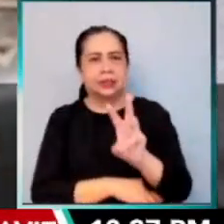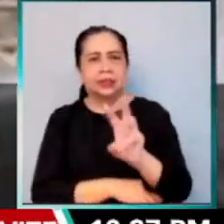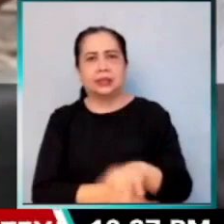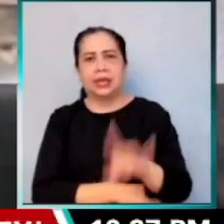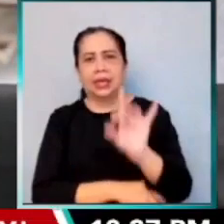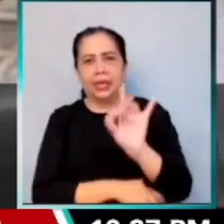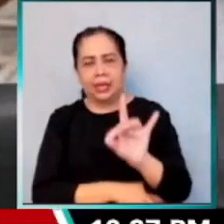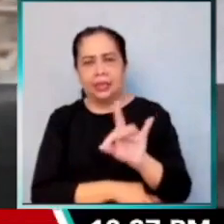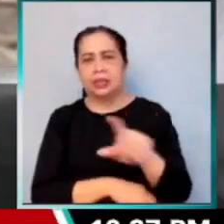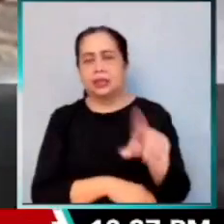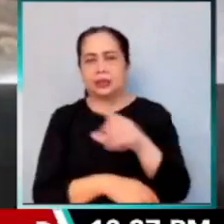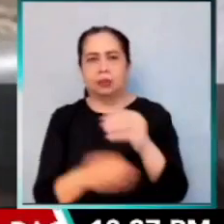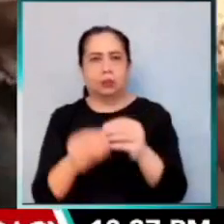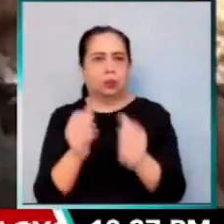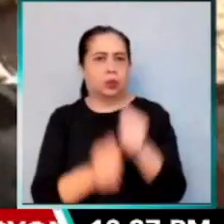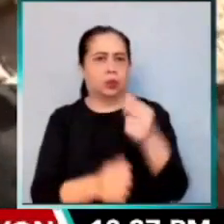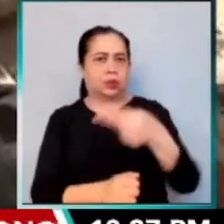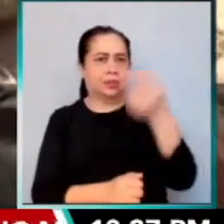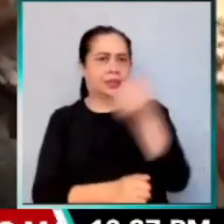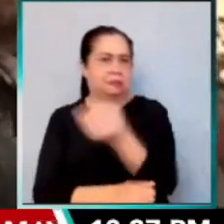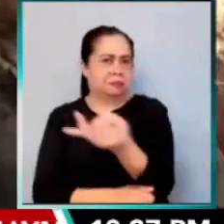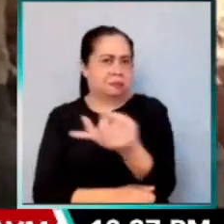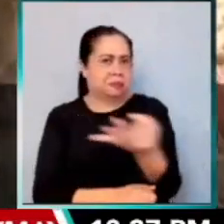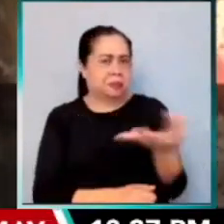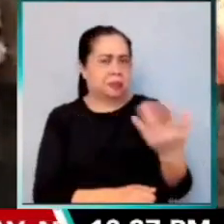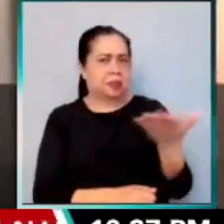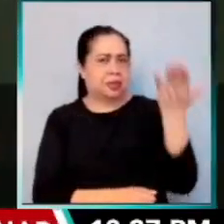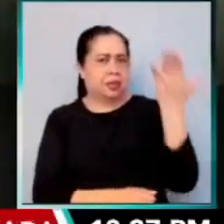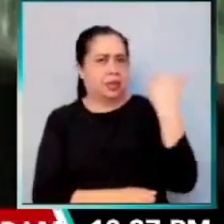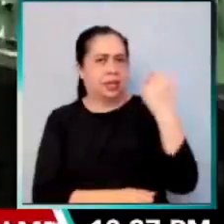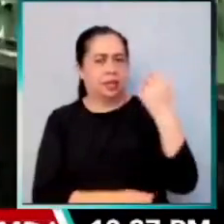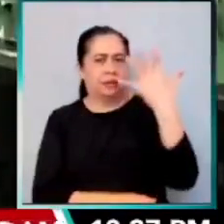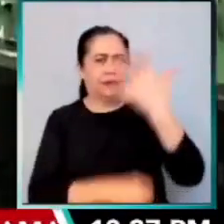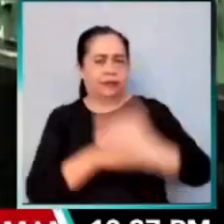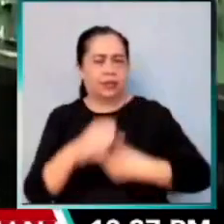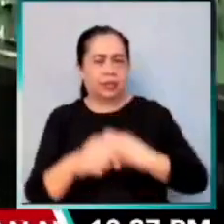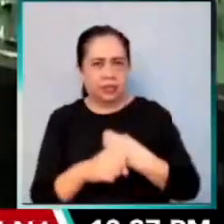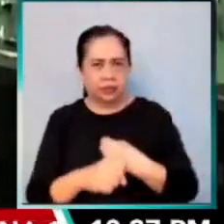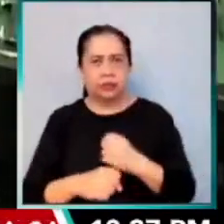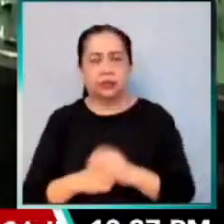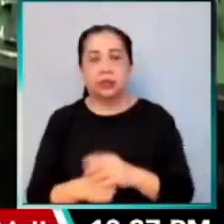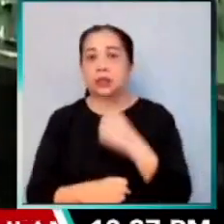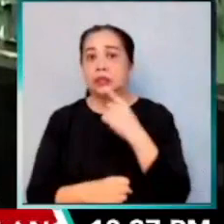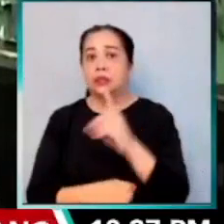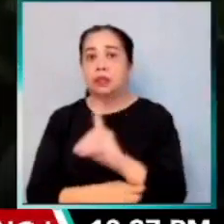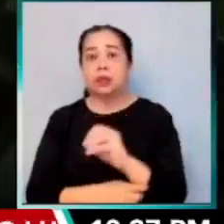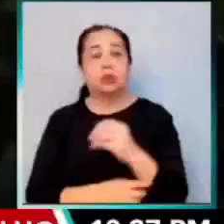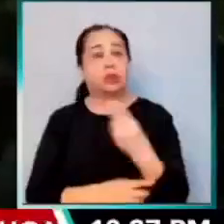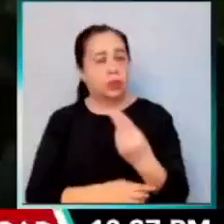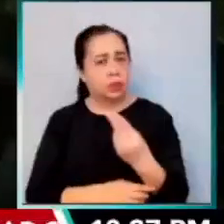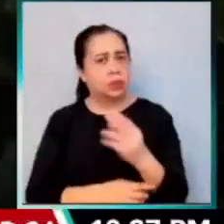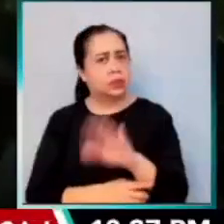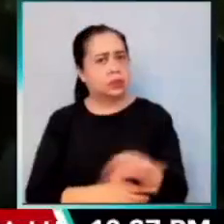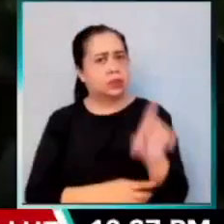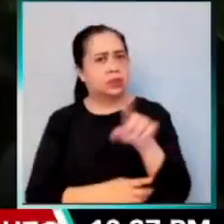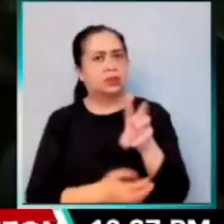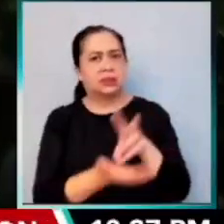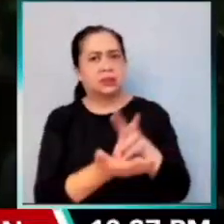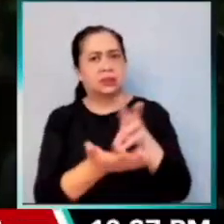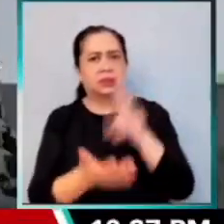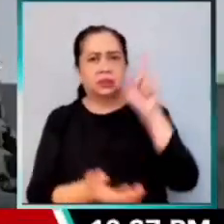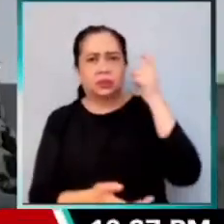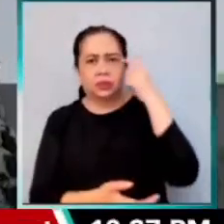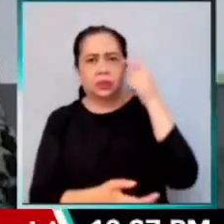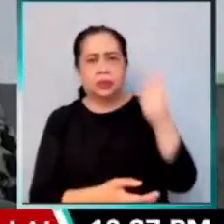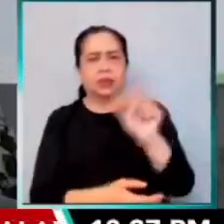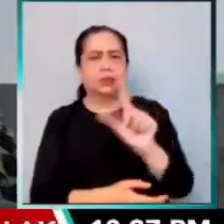sabihin pinakamataas na bilang nila ito sa nakalipas na 5 taon. Sabi ng DOH, nasa mga local government unit ang desisyon